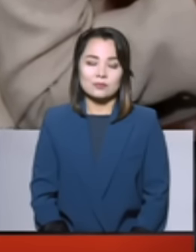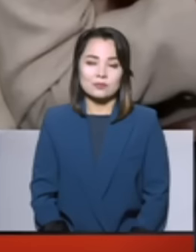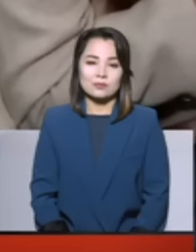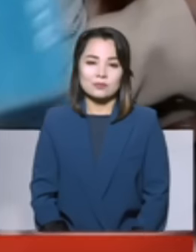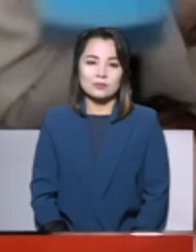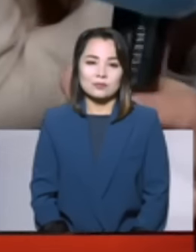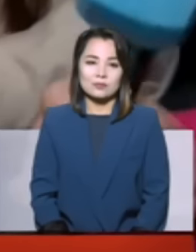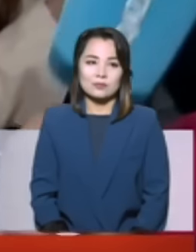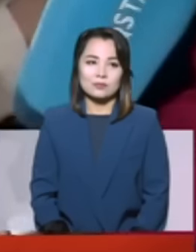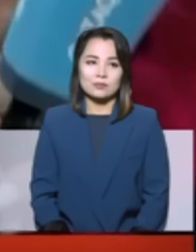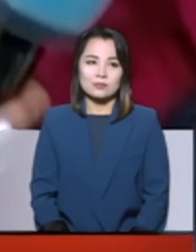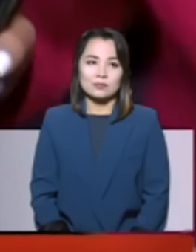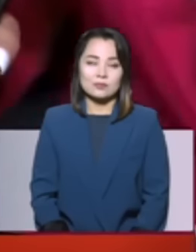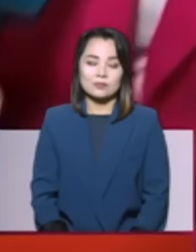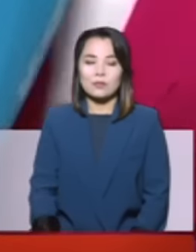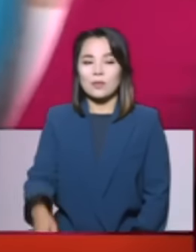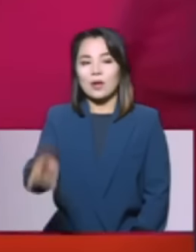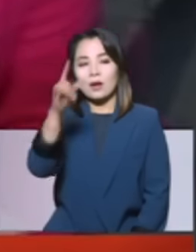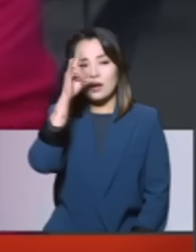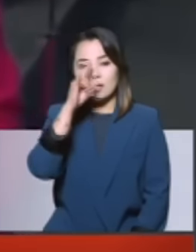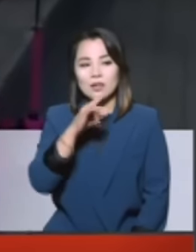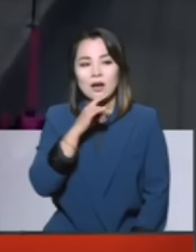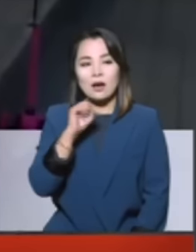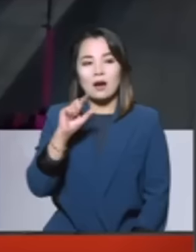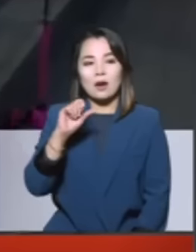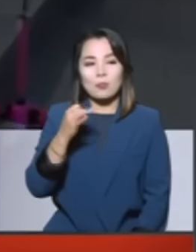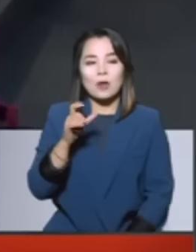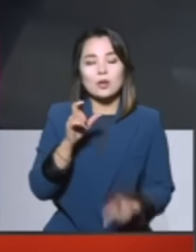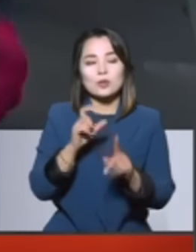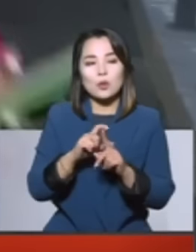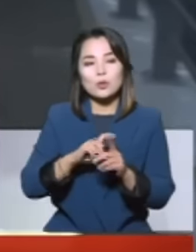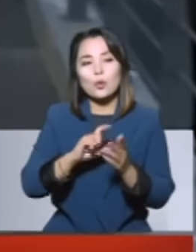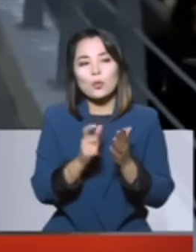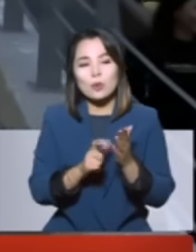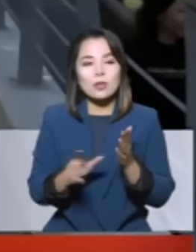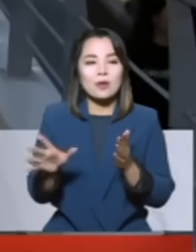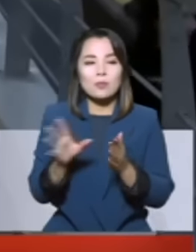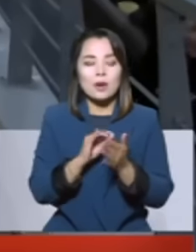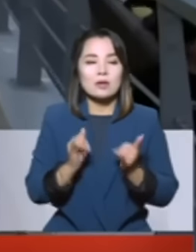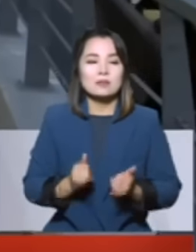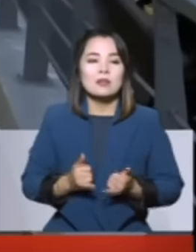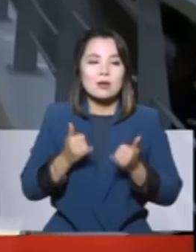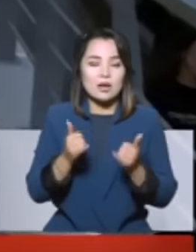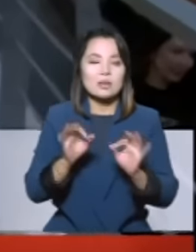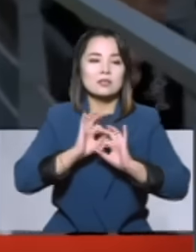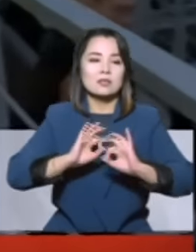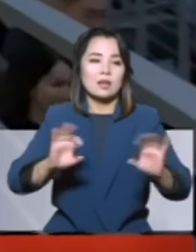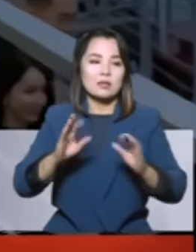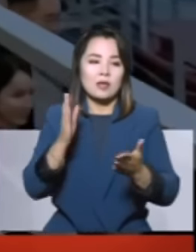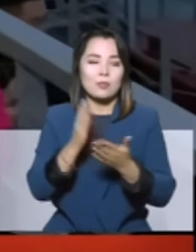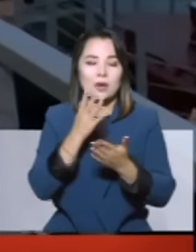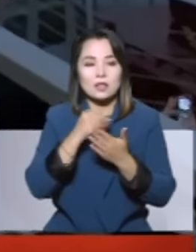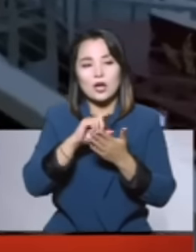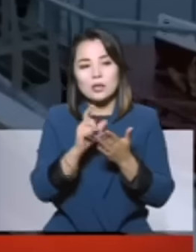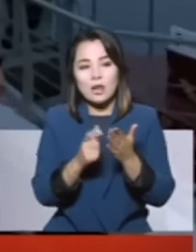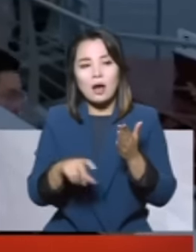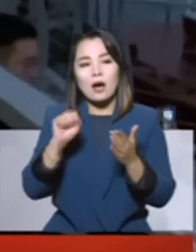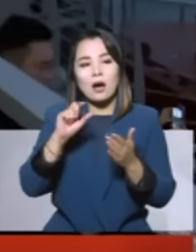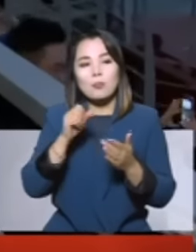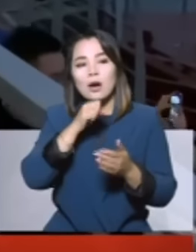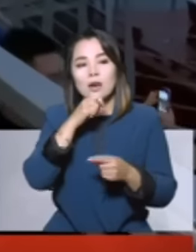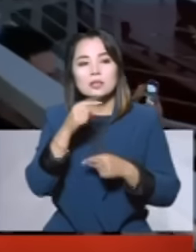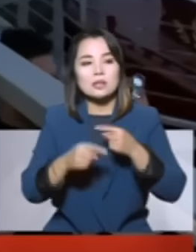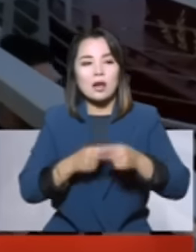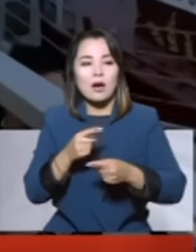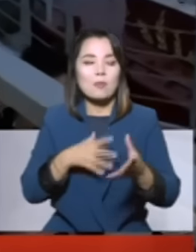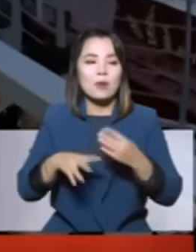қайтып өткіземіз. Тамаша, тамаша, керемет, сіздерге үлкен рахмет. Міне, құрметті көрермендер, өздеріңіз көріп тұрғандай, Абай